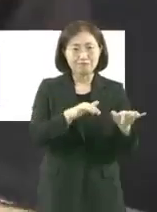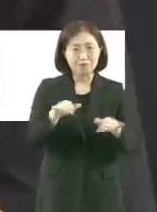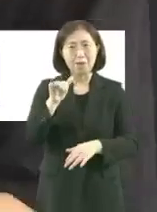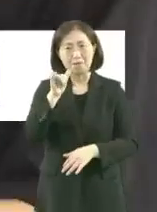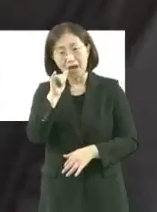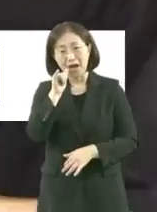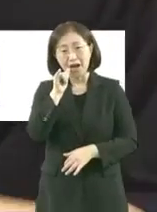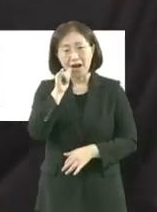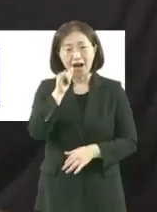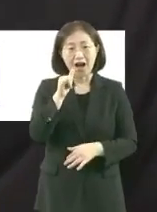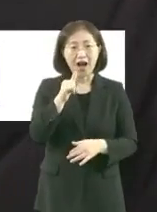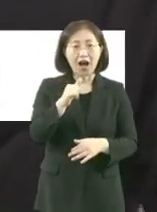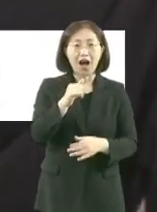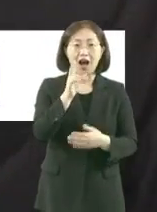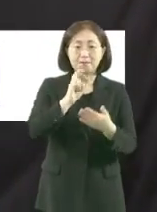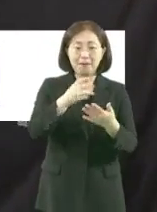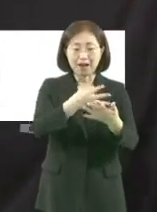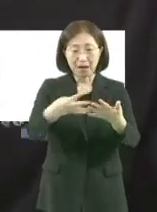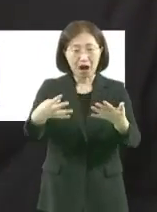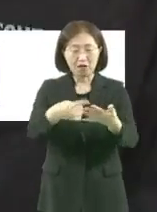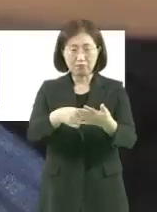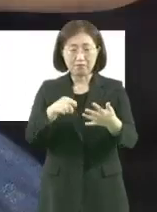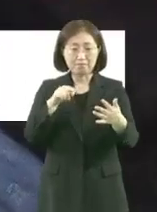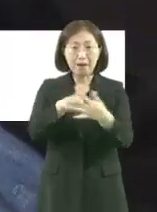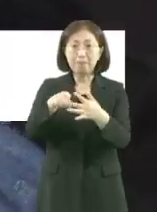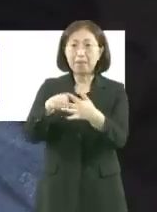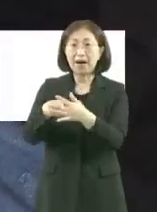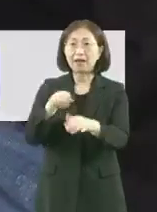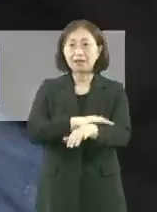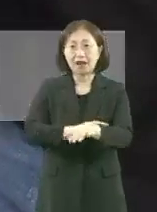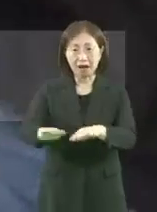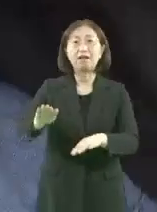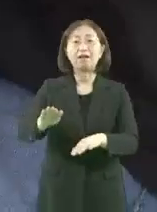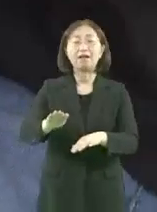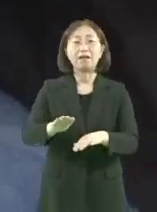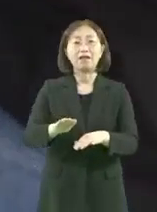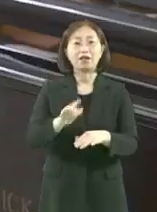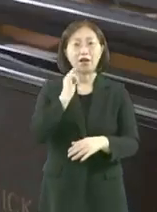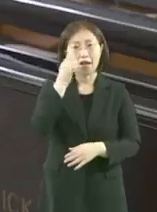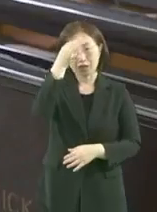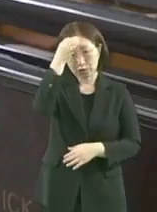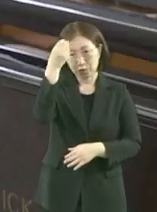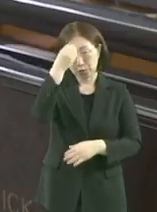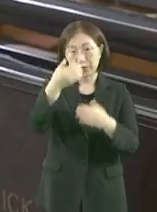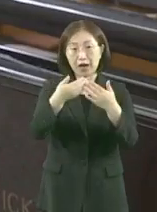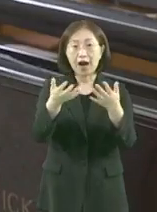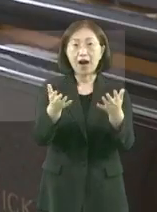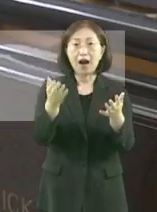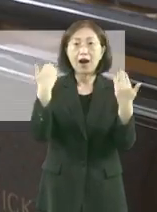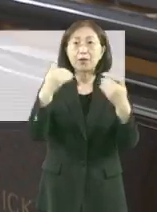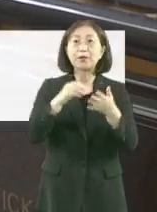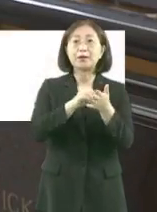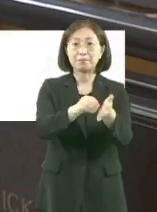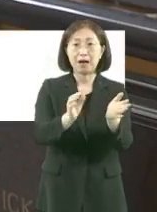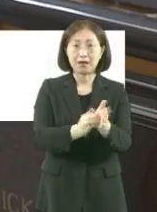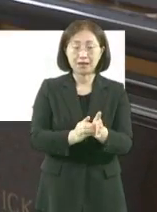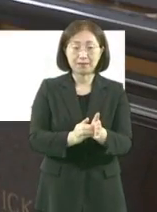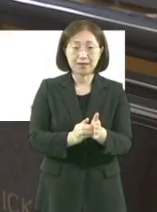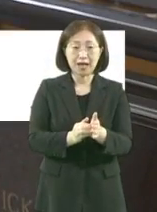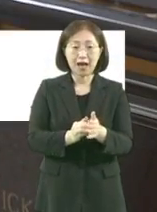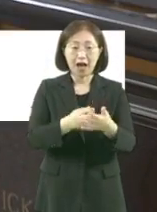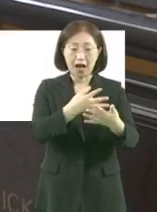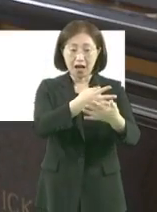절대 음감을 보여 주변의 추천으로 예술고까지 진학하게 됐습니다. 피아노 개 이름을